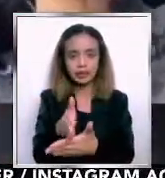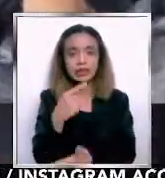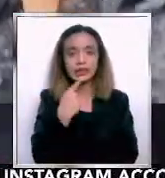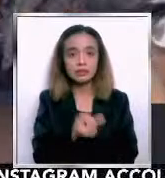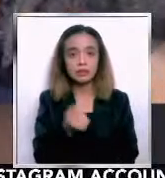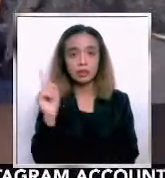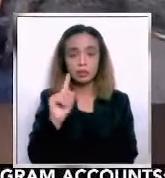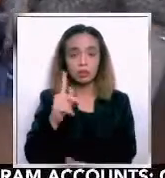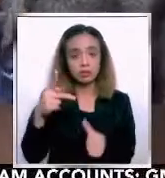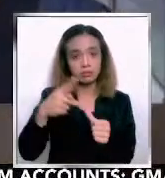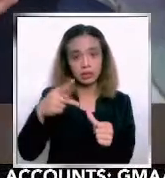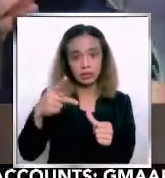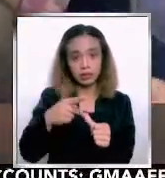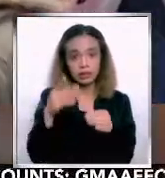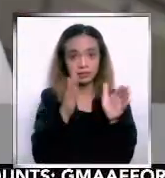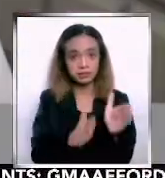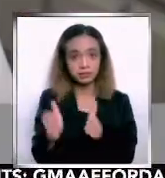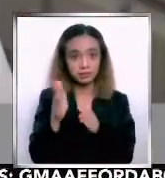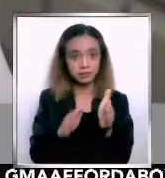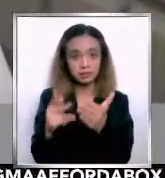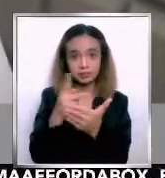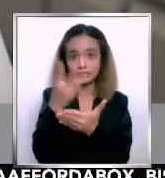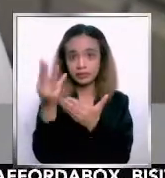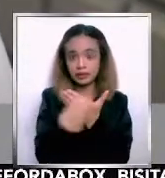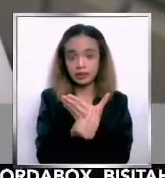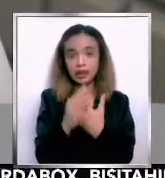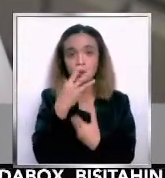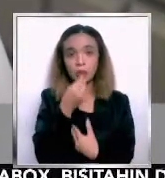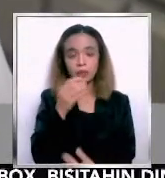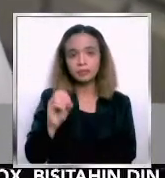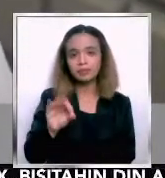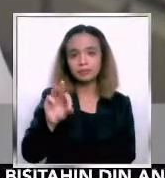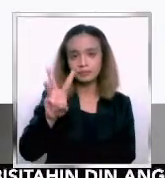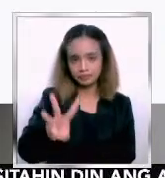prioridad ng pinaplano nilang programa ang kapakanan ng overseas Filipino workers.